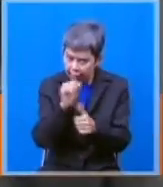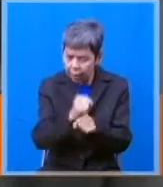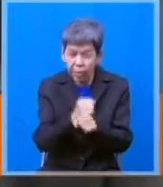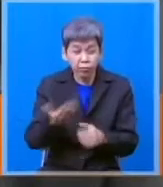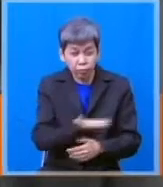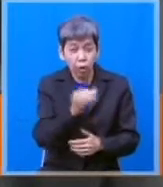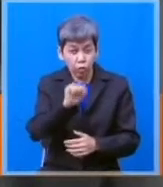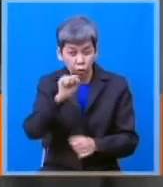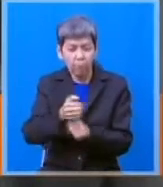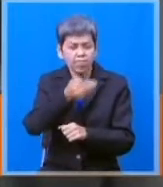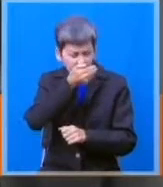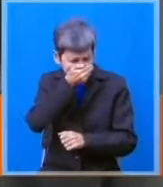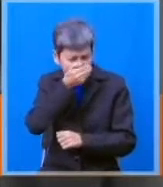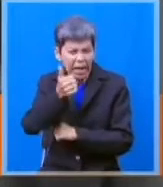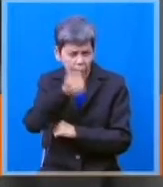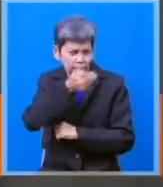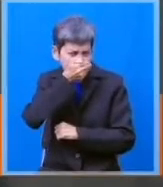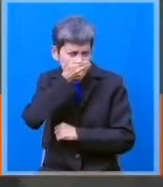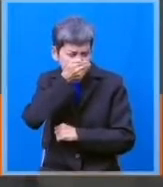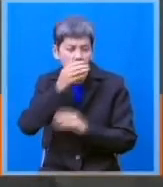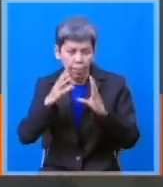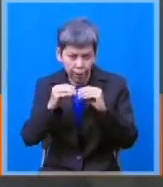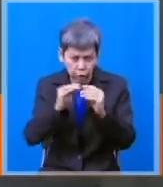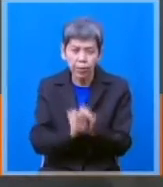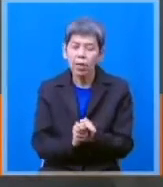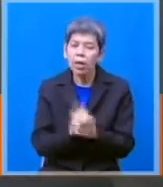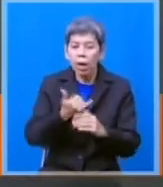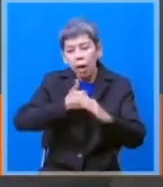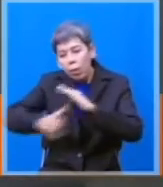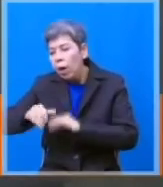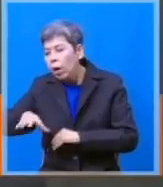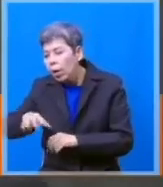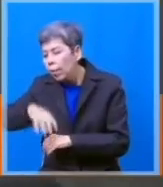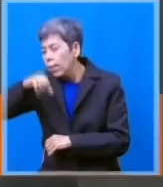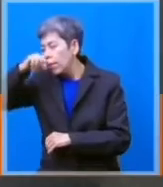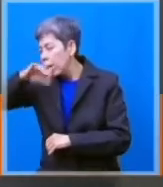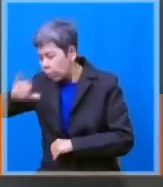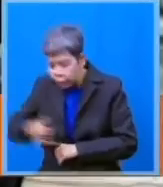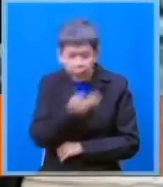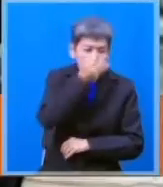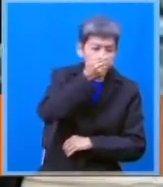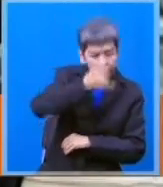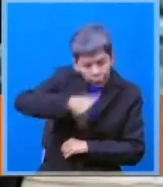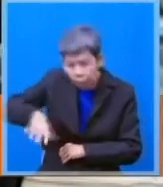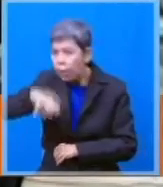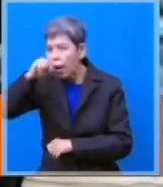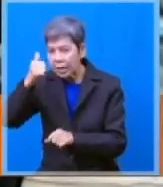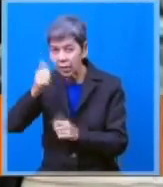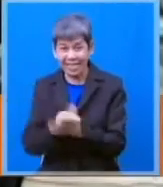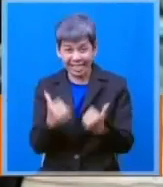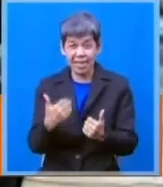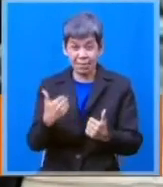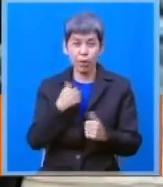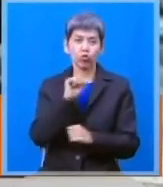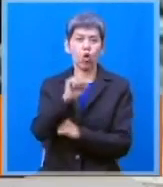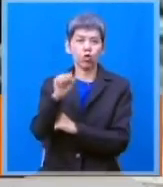าชิกนั้นได้สวมใส่หน้ากากอนามัยเข้าร่วมประชุมและออกไปสูดอากาศข้างนอกเป็นระยะด้วยค่ะค่ะและหลังจากนี้นะคะที่ประชุมสภ